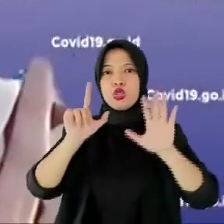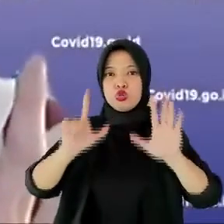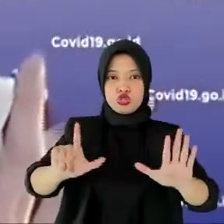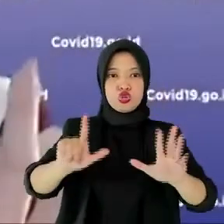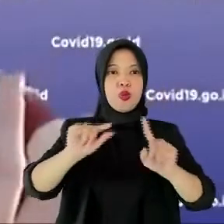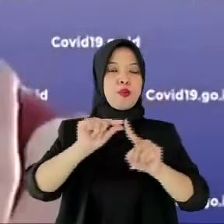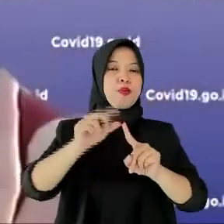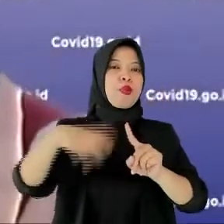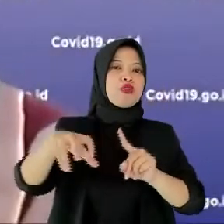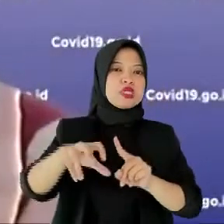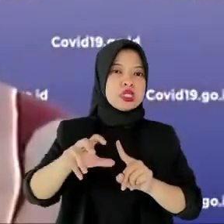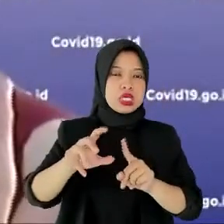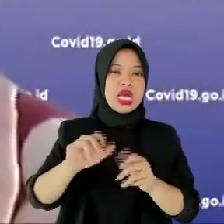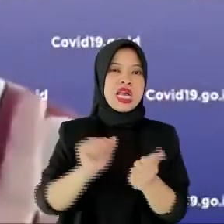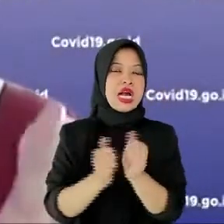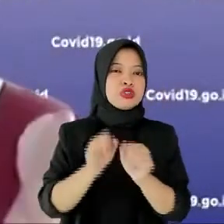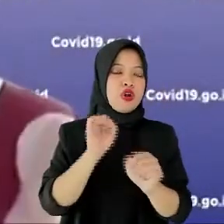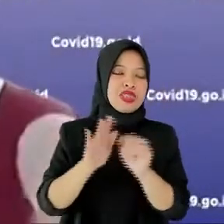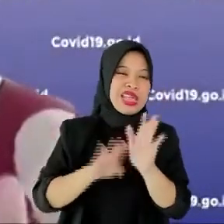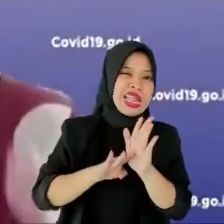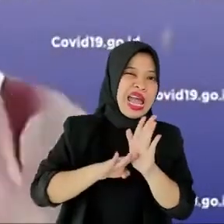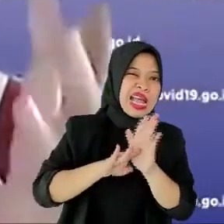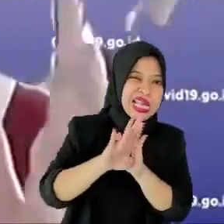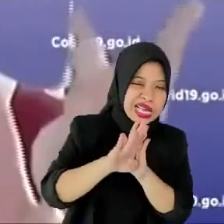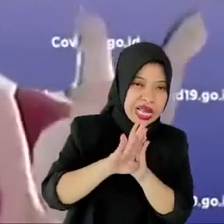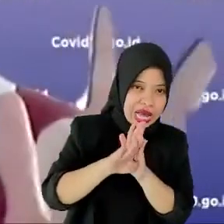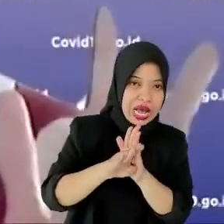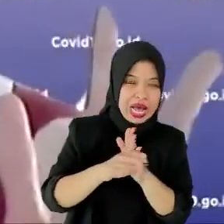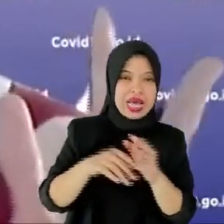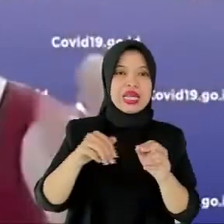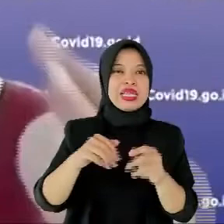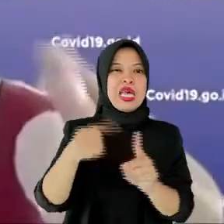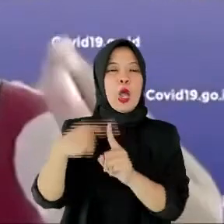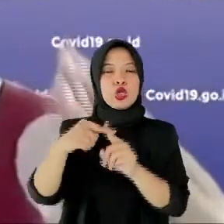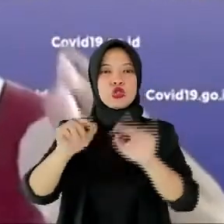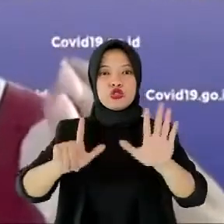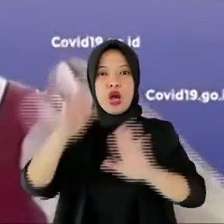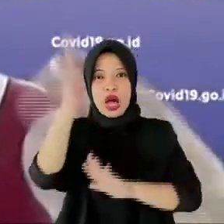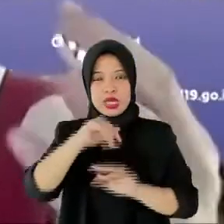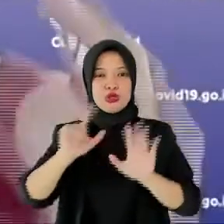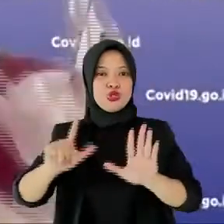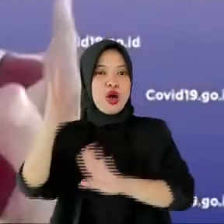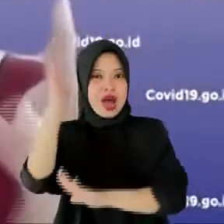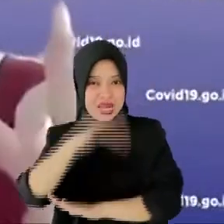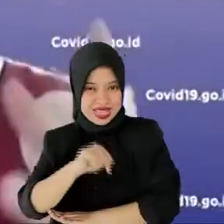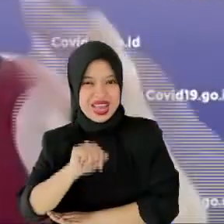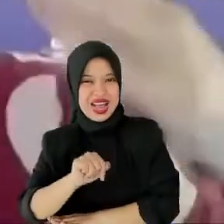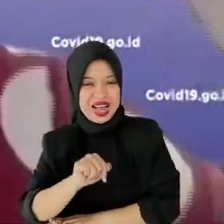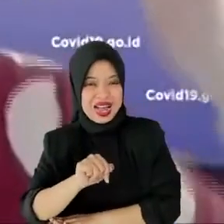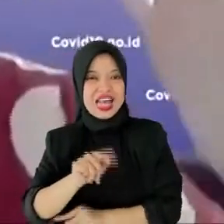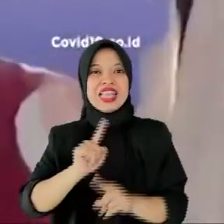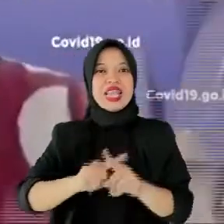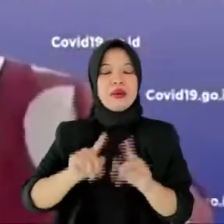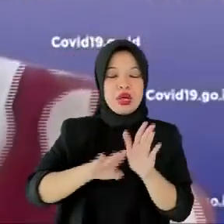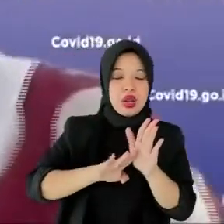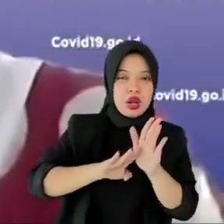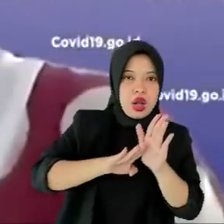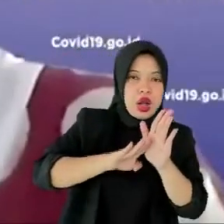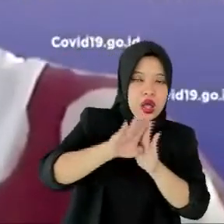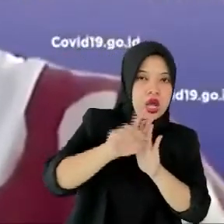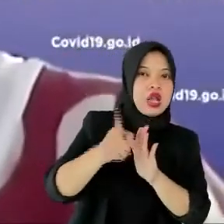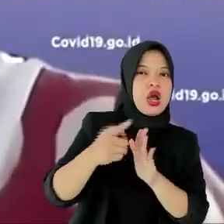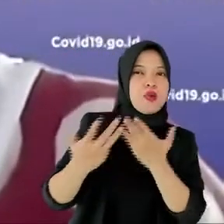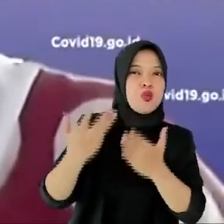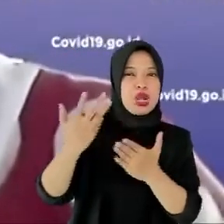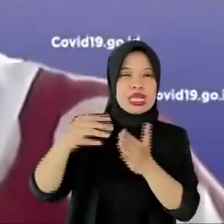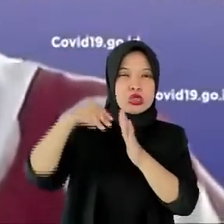7 provinsi yang masih agak naik nih trennya, kalau dihitung dari 7 hari ya hitungannya. Tapi kita berharap bahwa sudah di titik, sudah di puncak nih, berarti